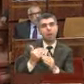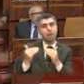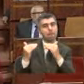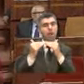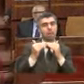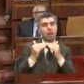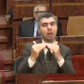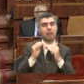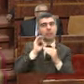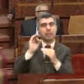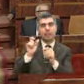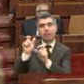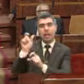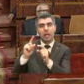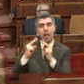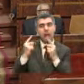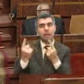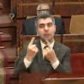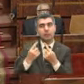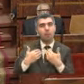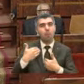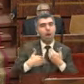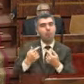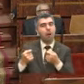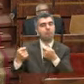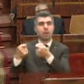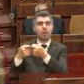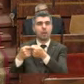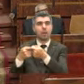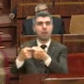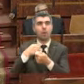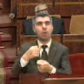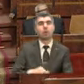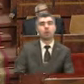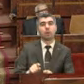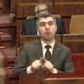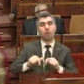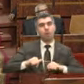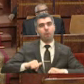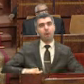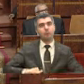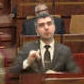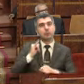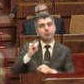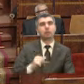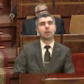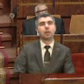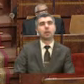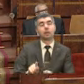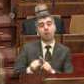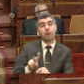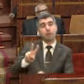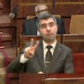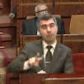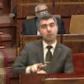تحقق لهذه الفئة على المستوى العالمي. وأرجو وأطلب من السيدة الوزيرة أن تدرس إمكانية المساهمة المادية